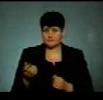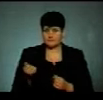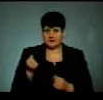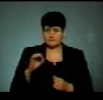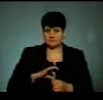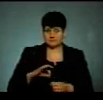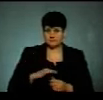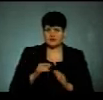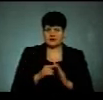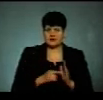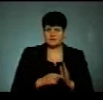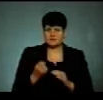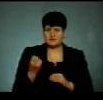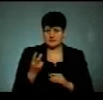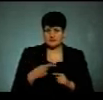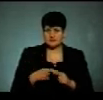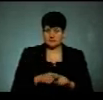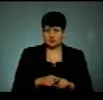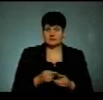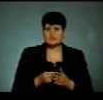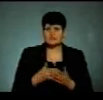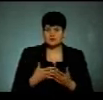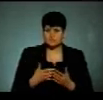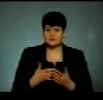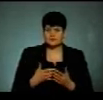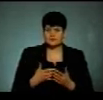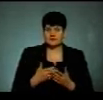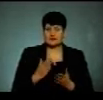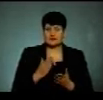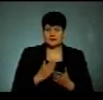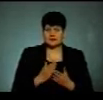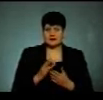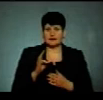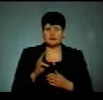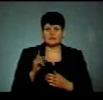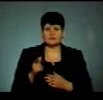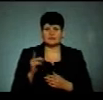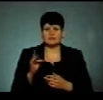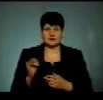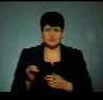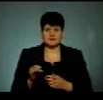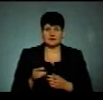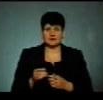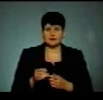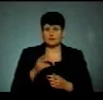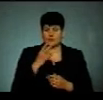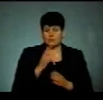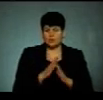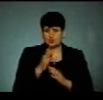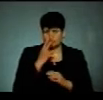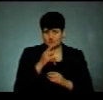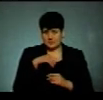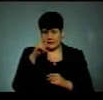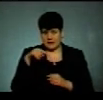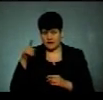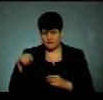споживання, ділимо на 12 і множимо на тариф, який встановлено НКРКП. Я прошу для показати